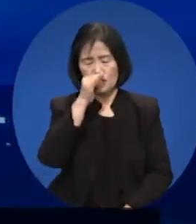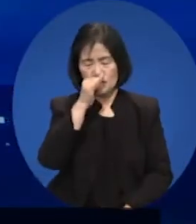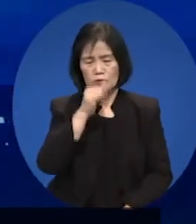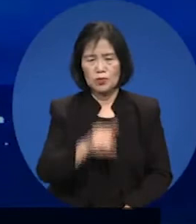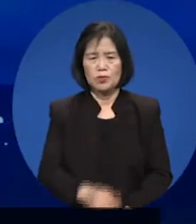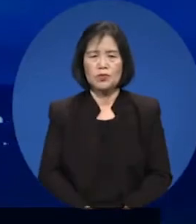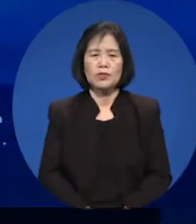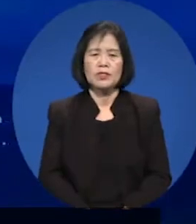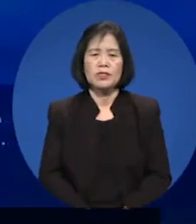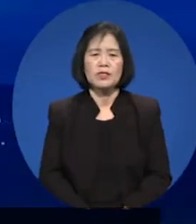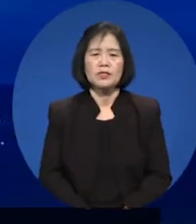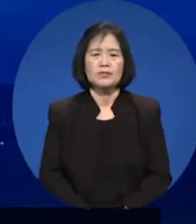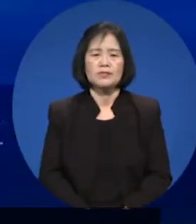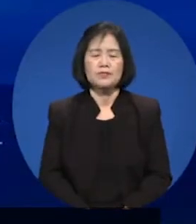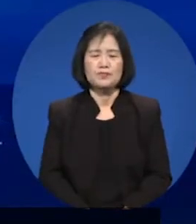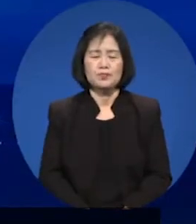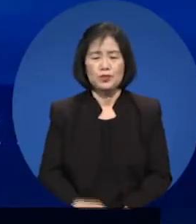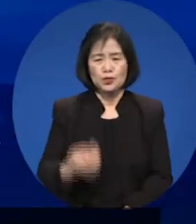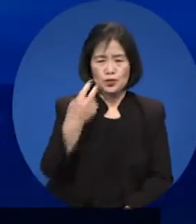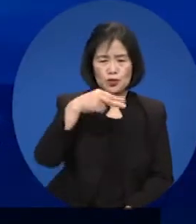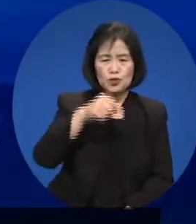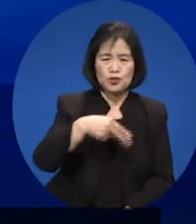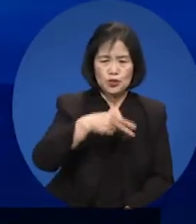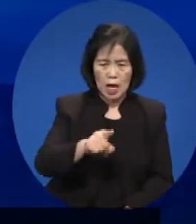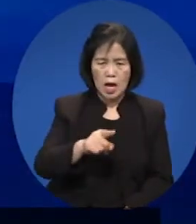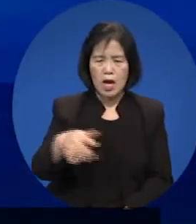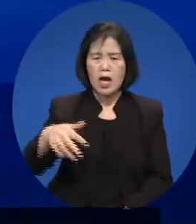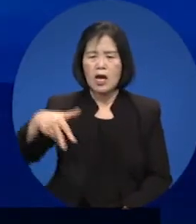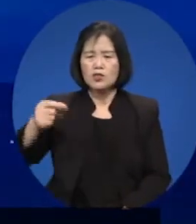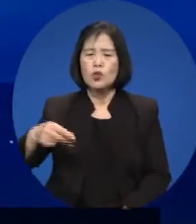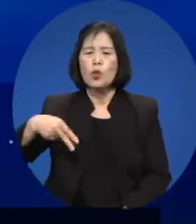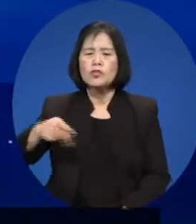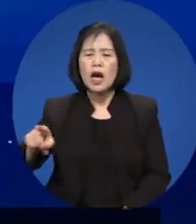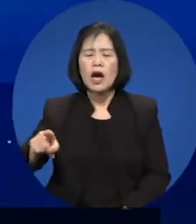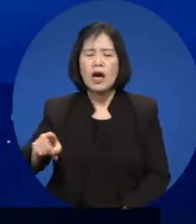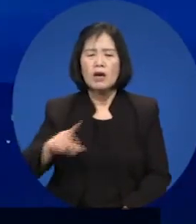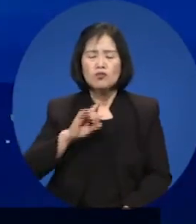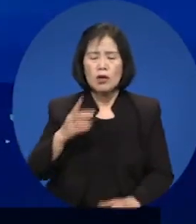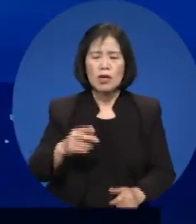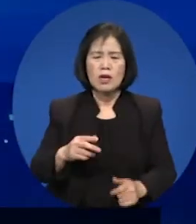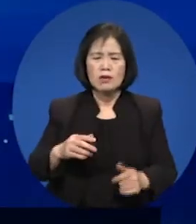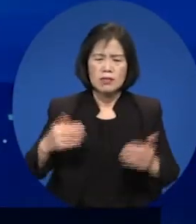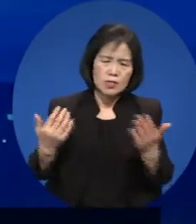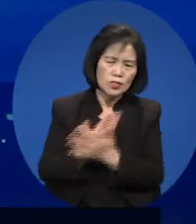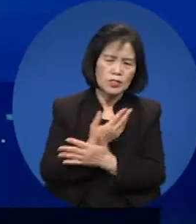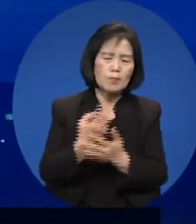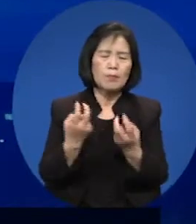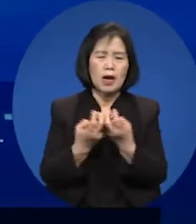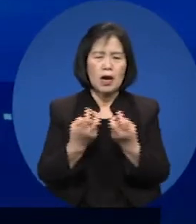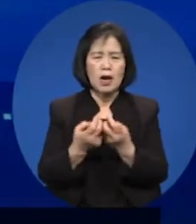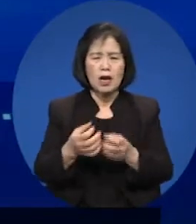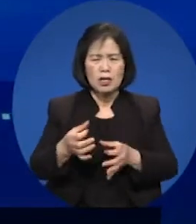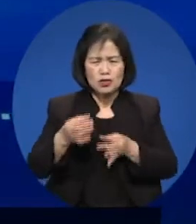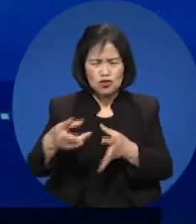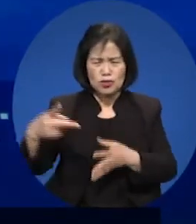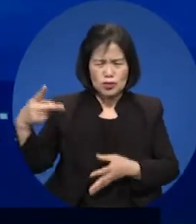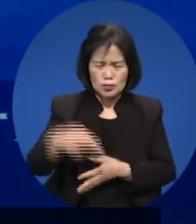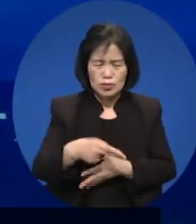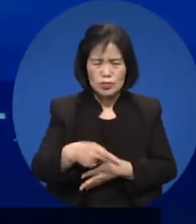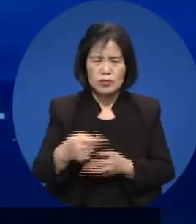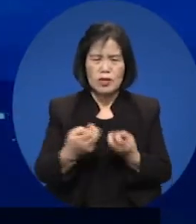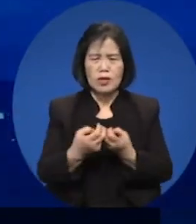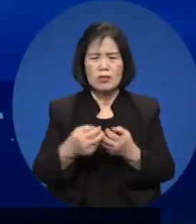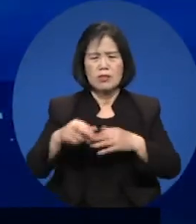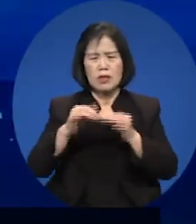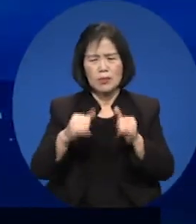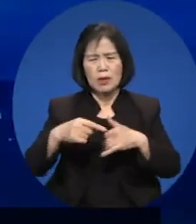그렇다면 어투 4 도 그렇구요 조사 도 그렇구요 엘에이치 혁신방안 을 투기 대책도 그렇고요 근본적으로 민심을 돌릴